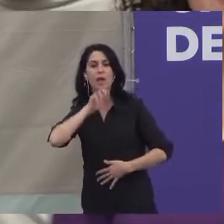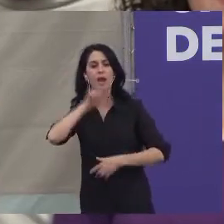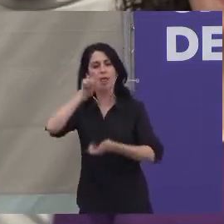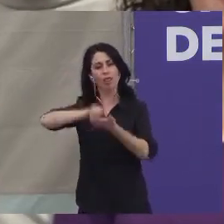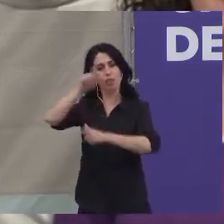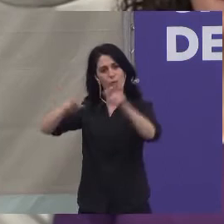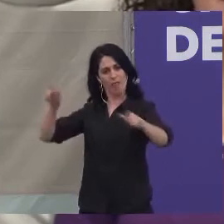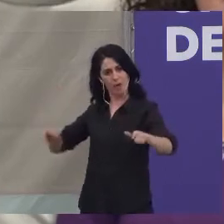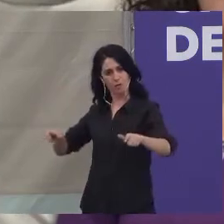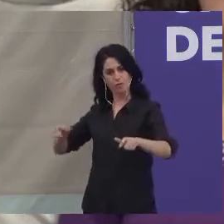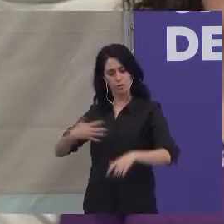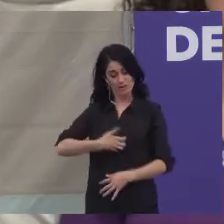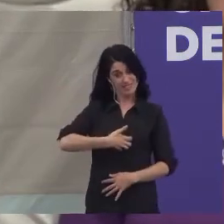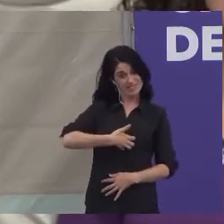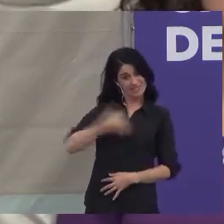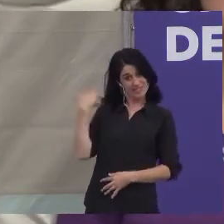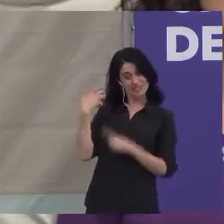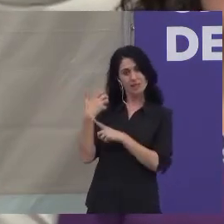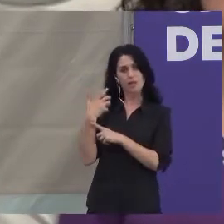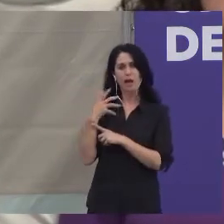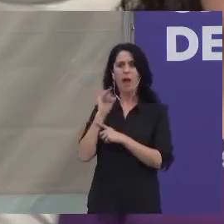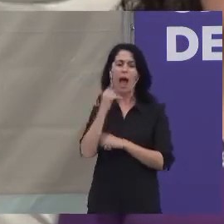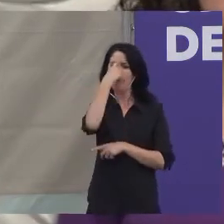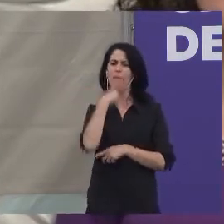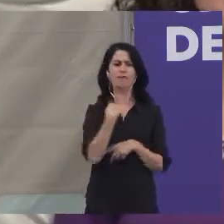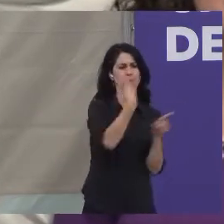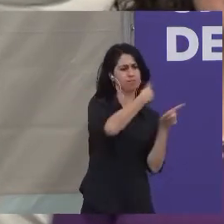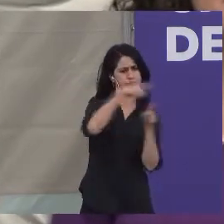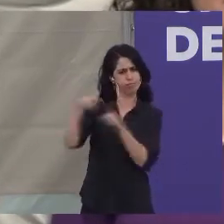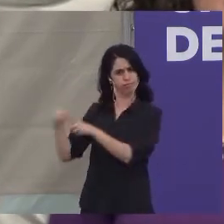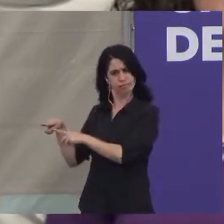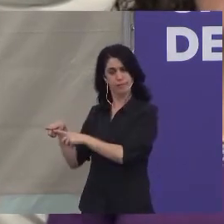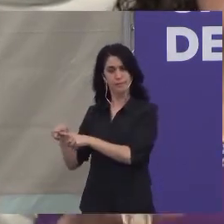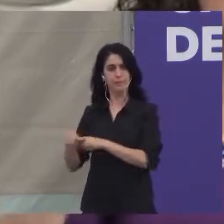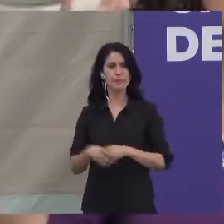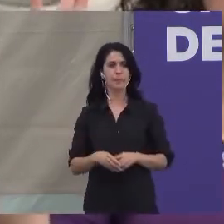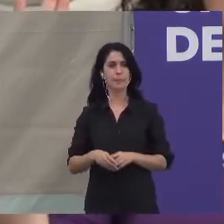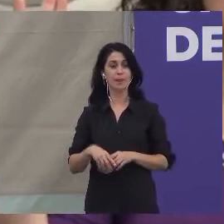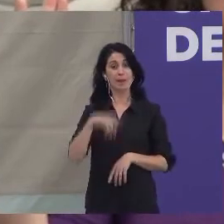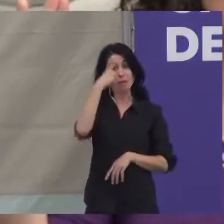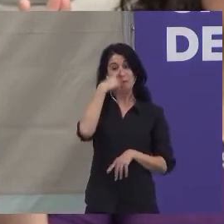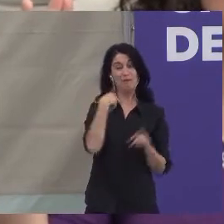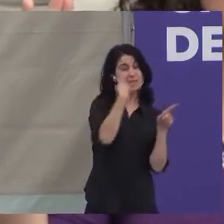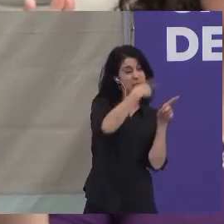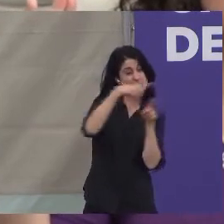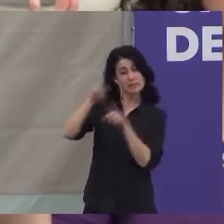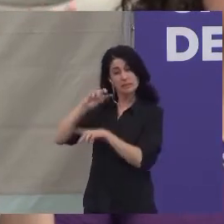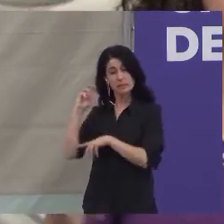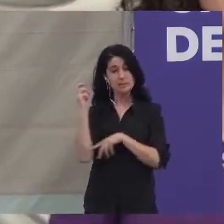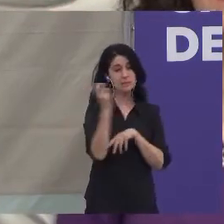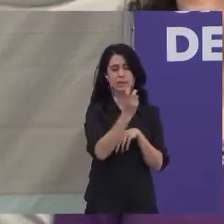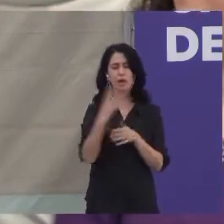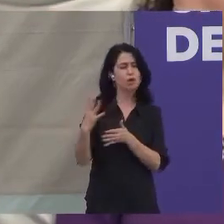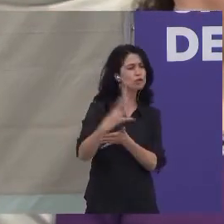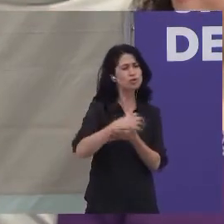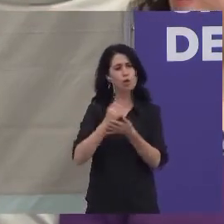I aquesta indignació tenia i té moltes cares. Totes acudirem a crear, a